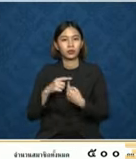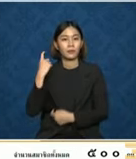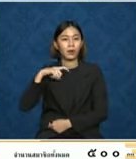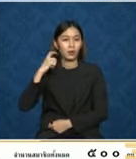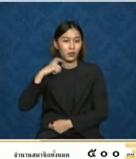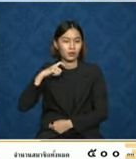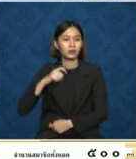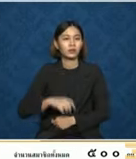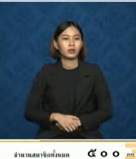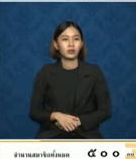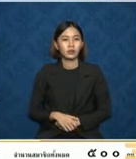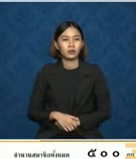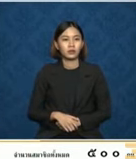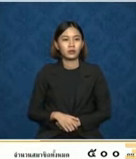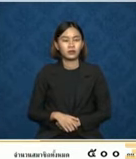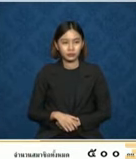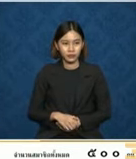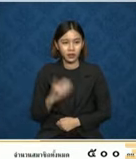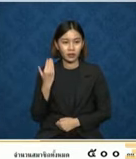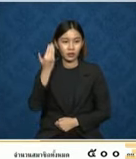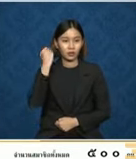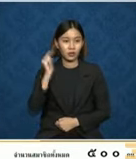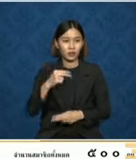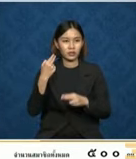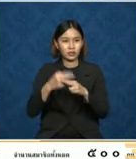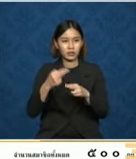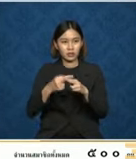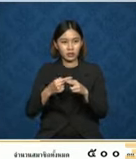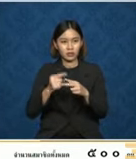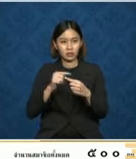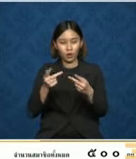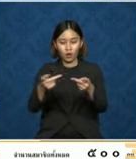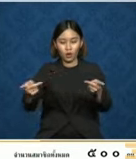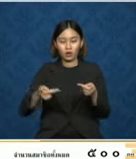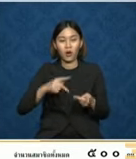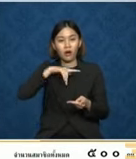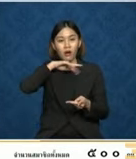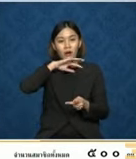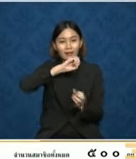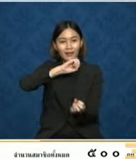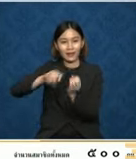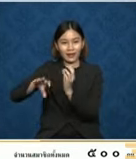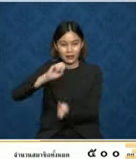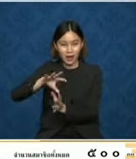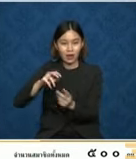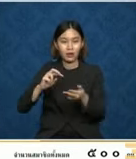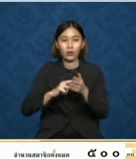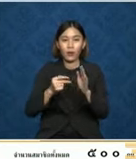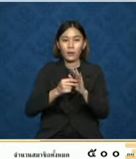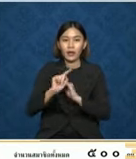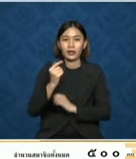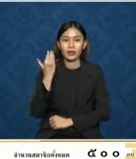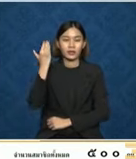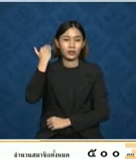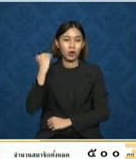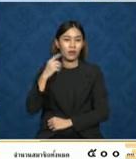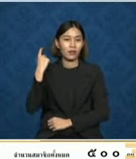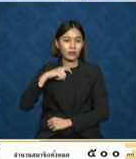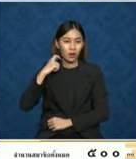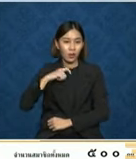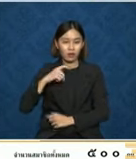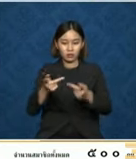ะคะที่ไต้หวันนะคะเนี่ยที่ไต้หวันเนี่ยแต่ก่อนเขาใช้ชื่อว่าเป็นเกาะแห่งขยะนะคะเกาะแห่งขยะหมายความว่ายังไงแต่ก่อนนะคะไต้หวันเนี่ย